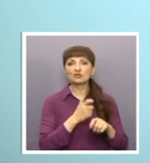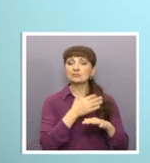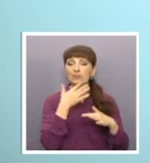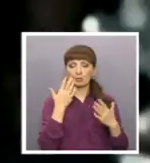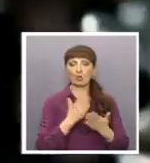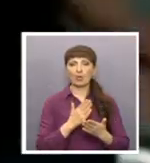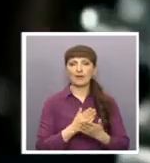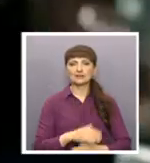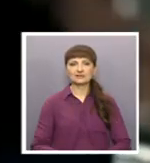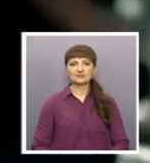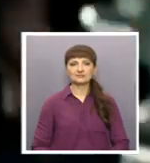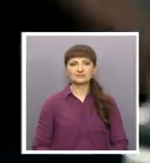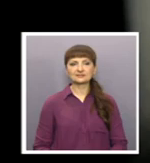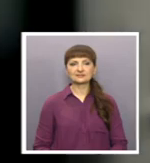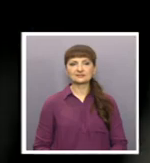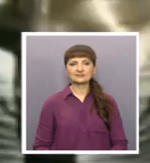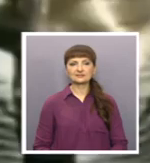много.